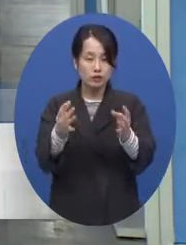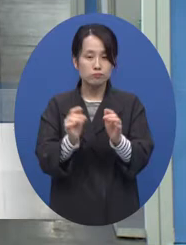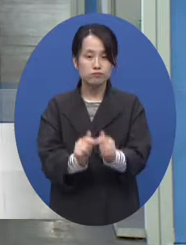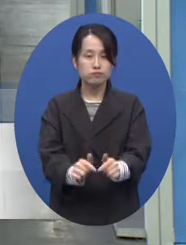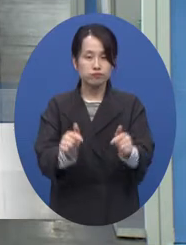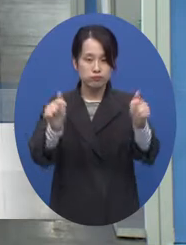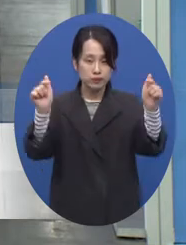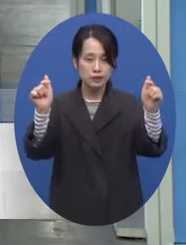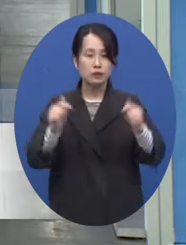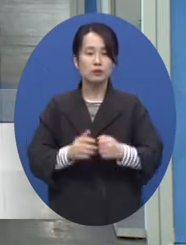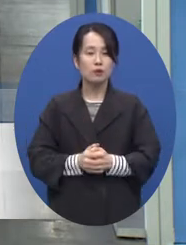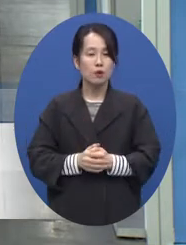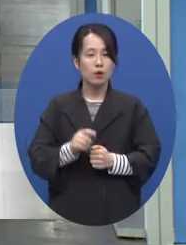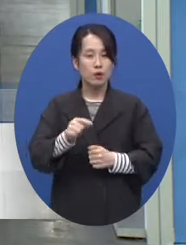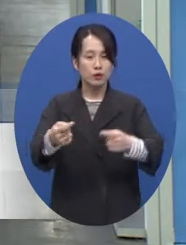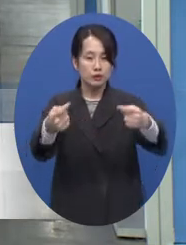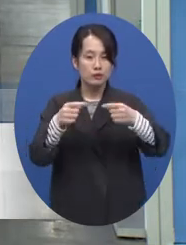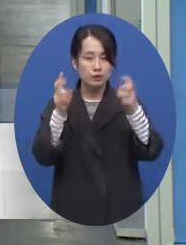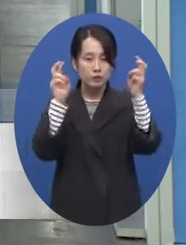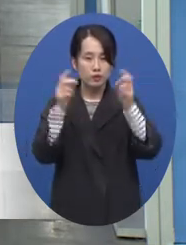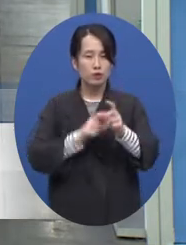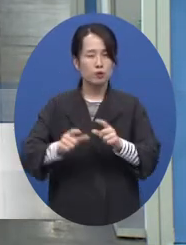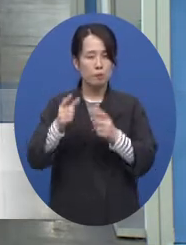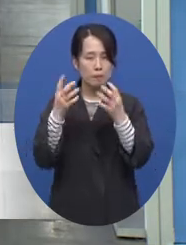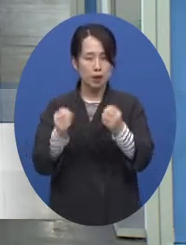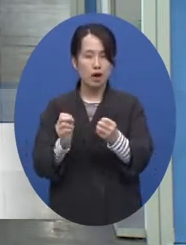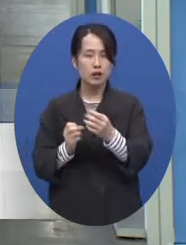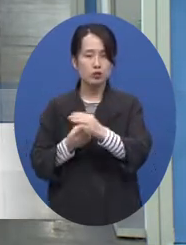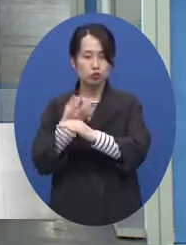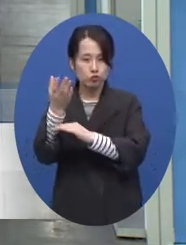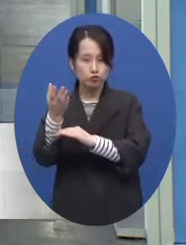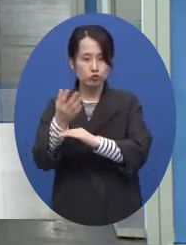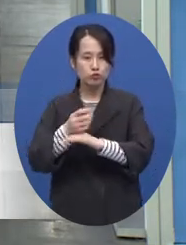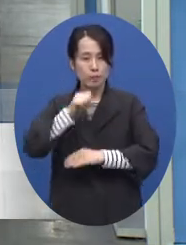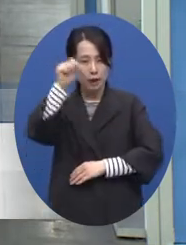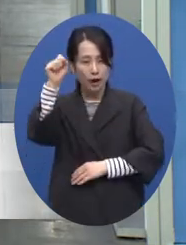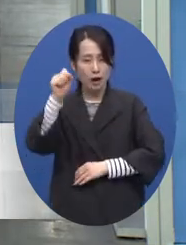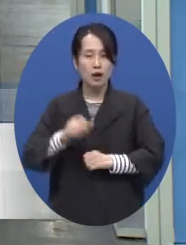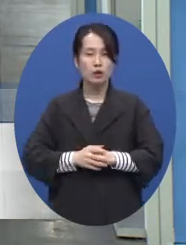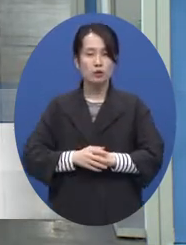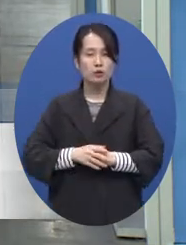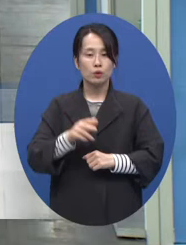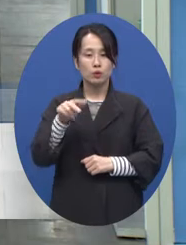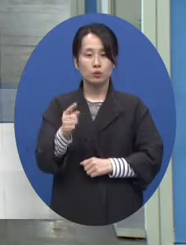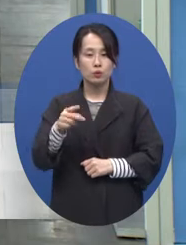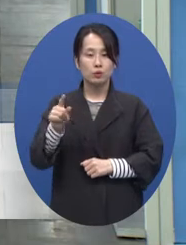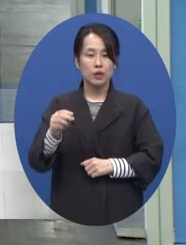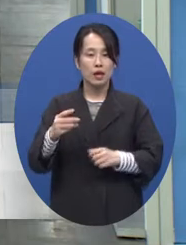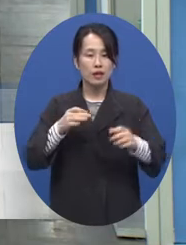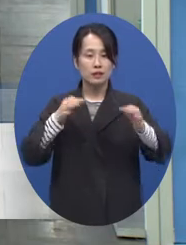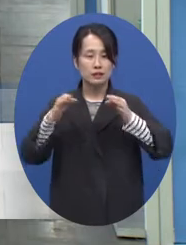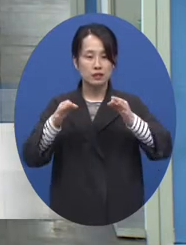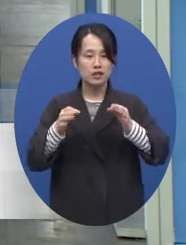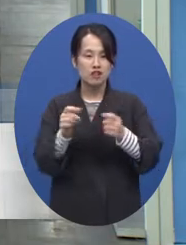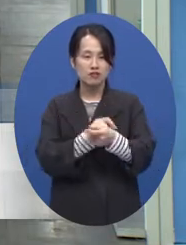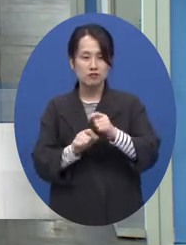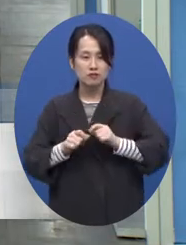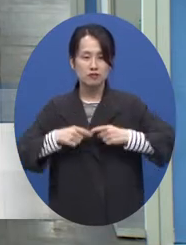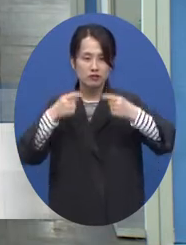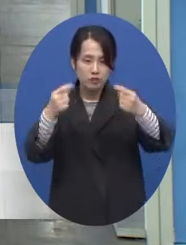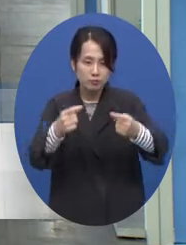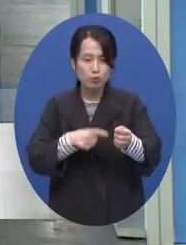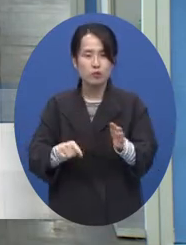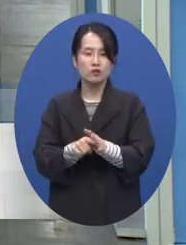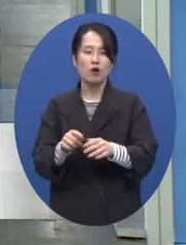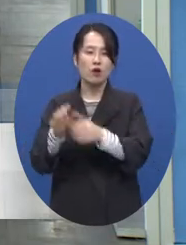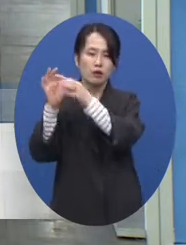엑스포가 확장되고 또 여기 참여하는 기업이 더 많은 수출 성과 또 국내 조달 시장에 적극 진출할 수